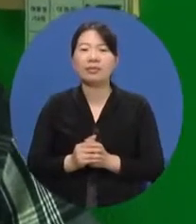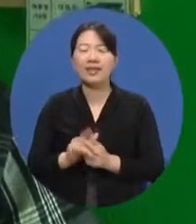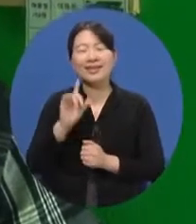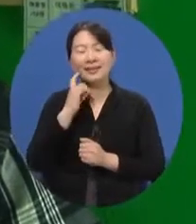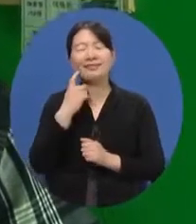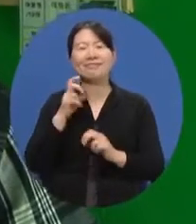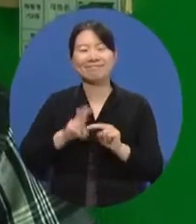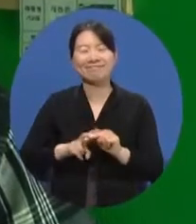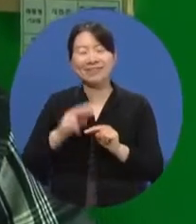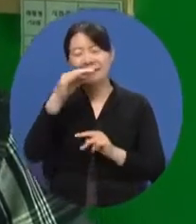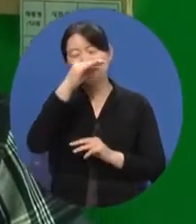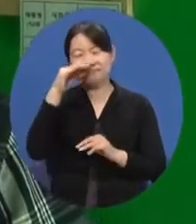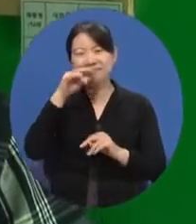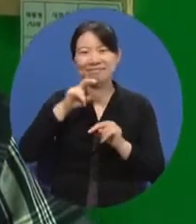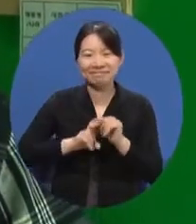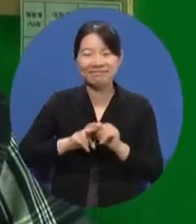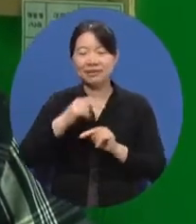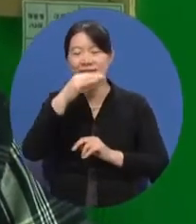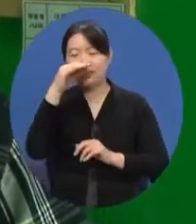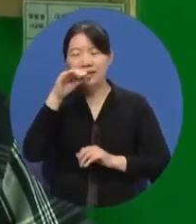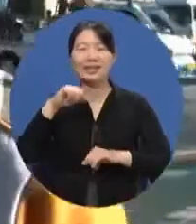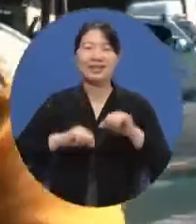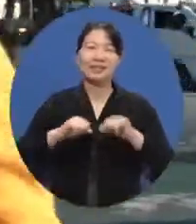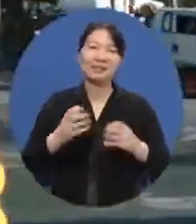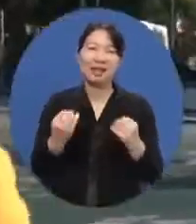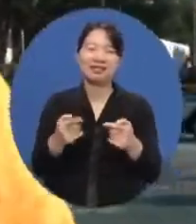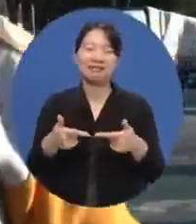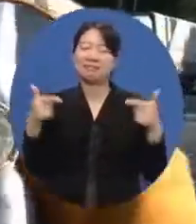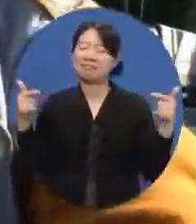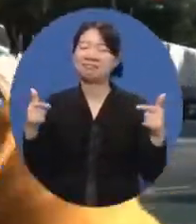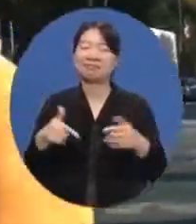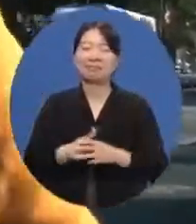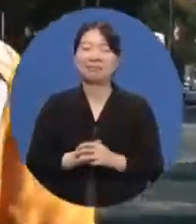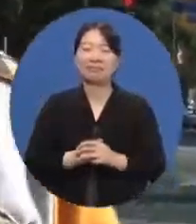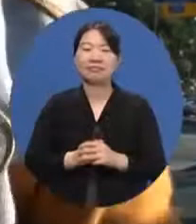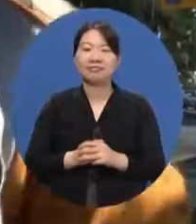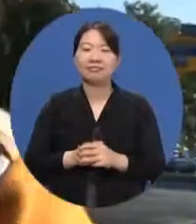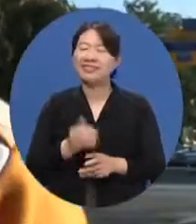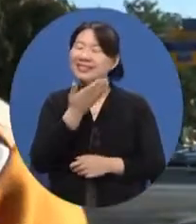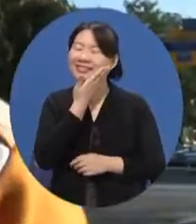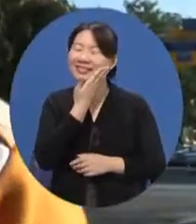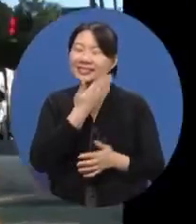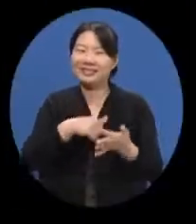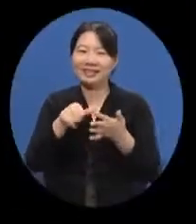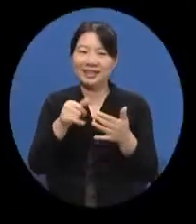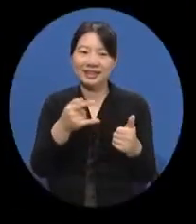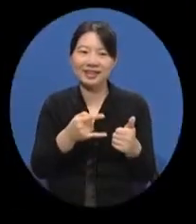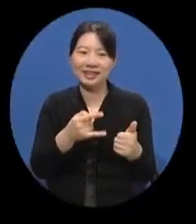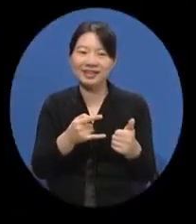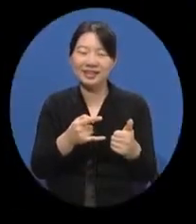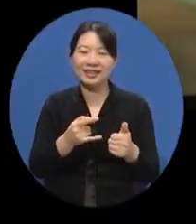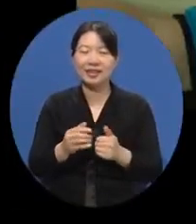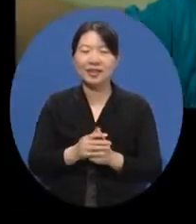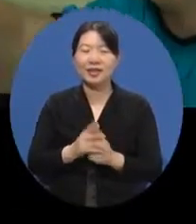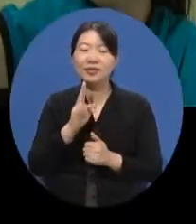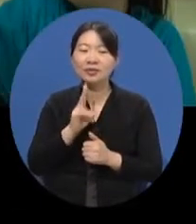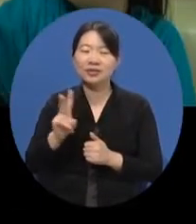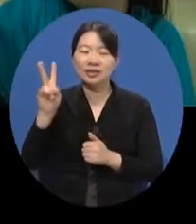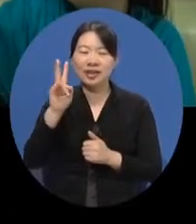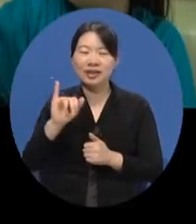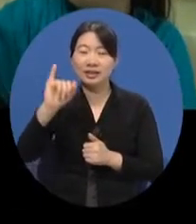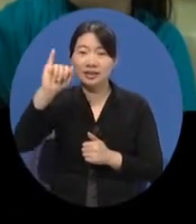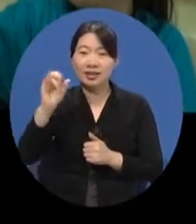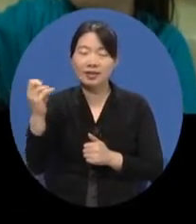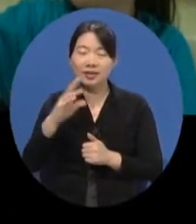예쁘게 앉아있고 바르게 앉아있고 바른 행동들을 많이 했어요. 귀여운 상길이에게는 위로 두 살 많은 누나